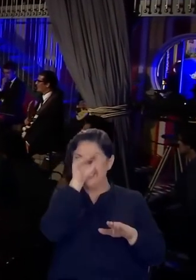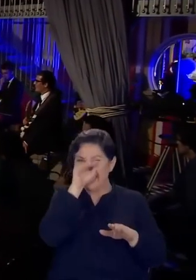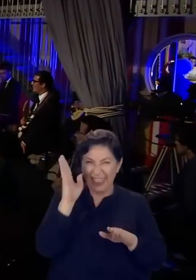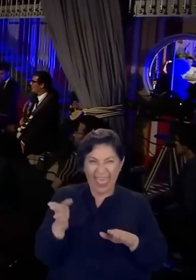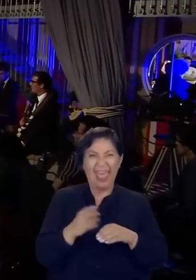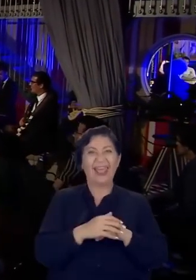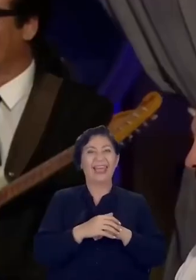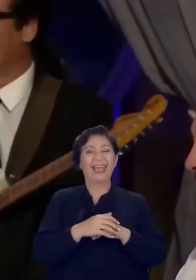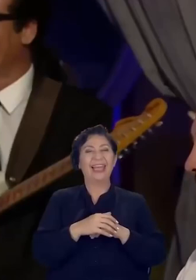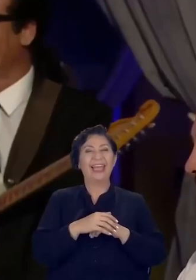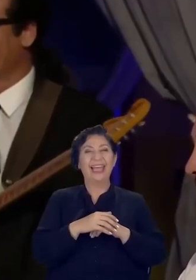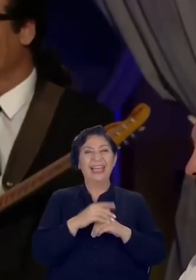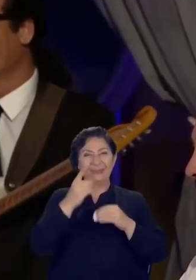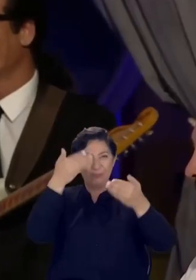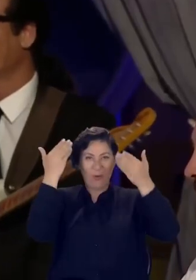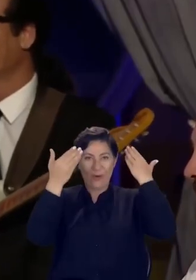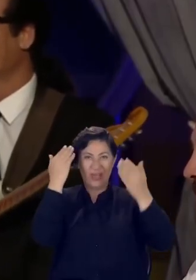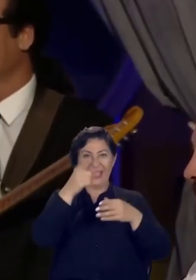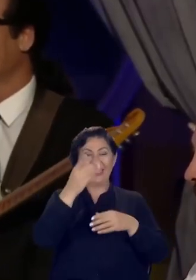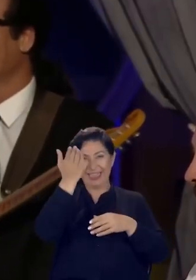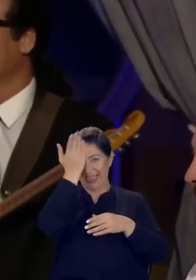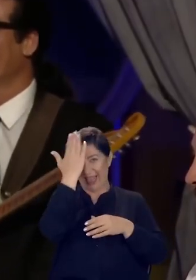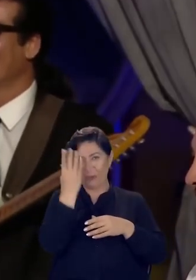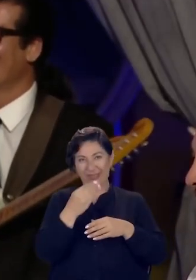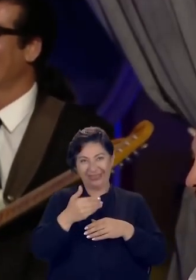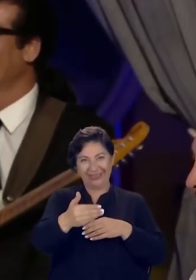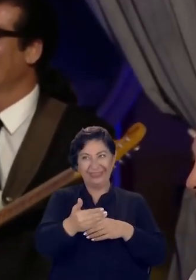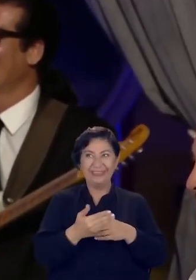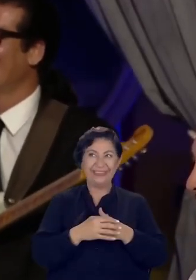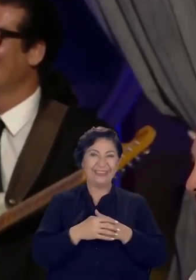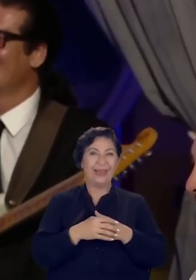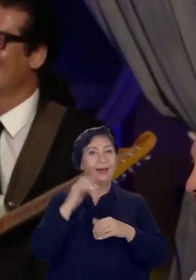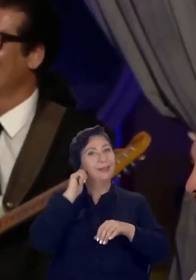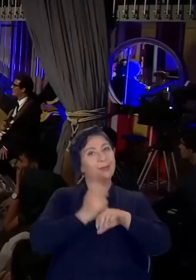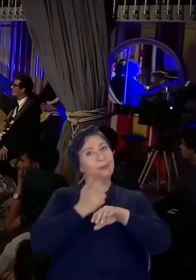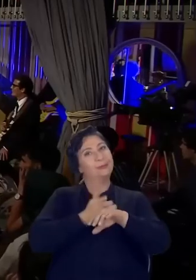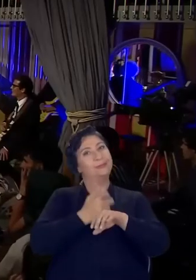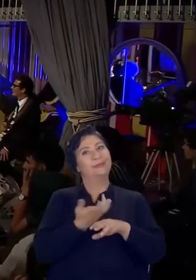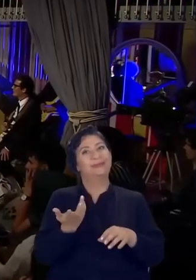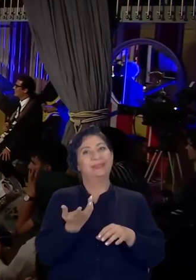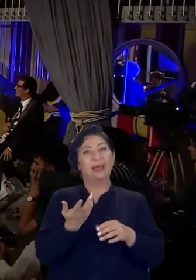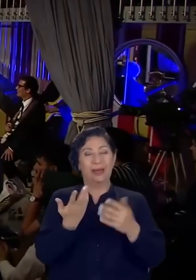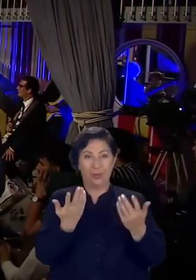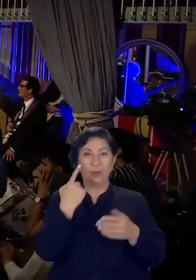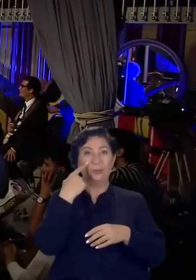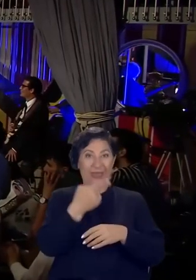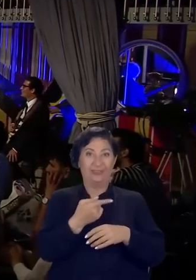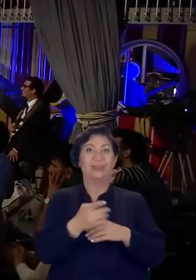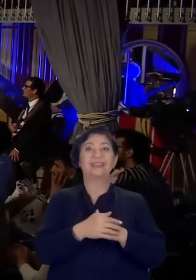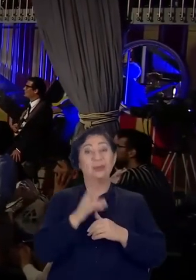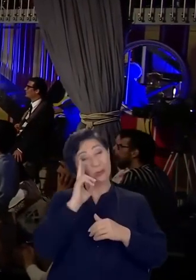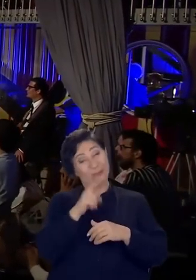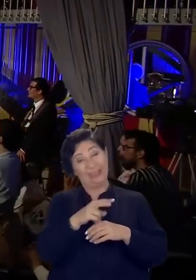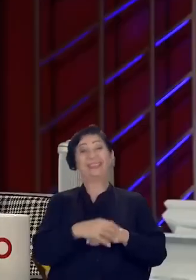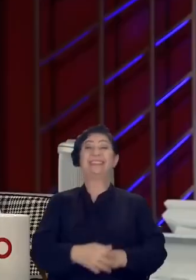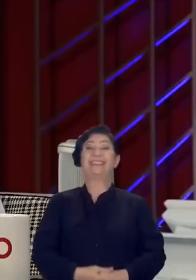sahte. Hiç şey yok. Siz ileride kel olacaksınız. Allah göstermesin. Ama gösterecek.